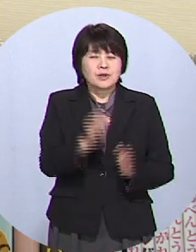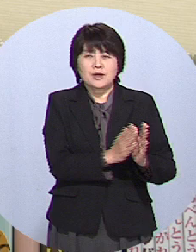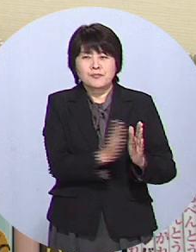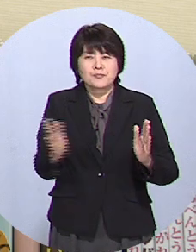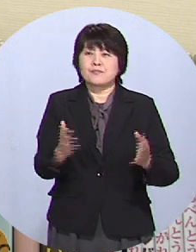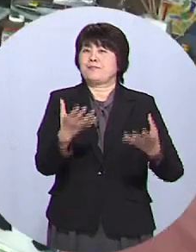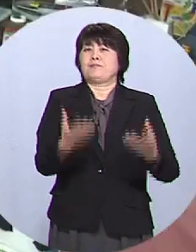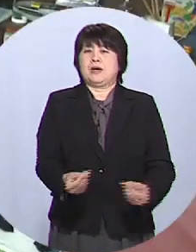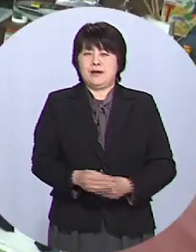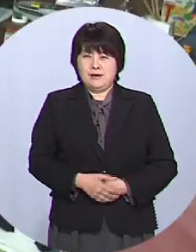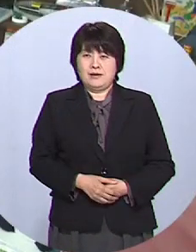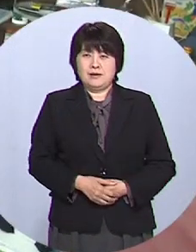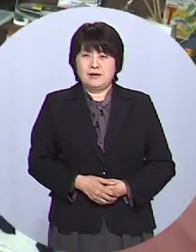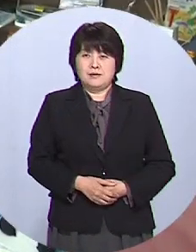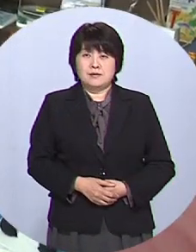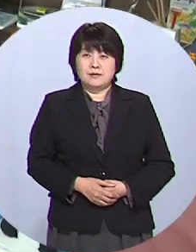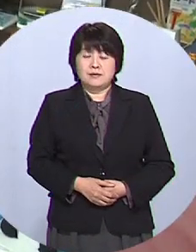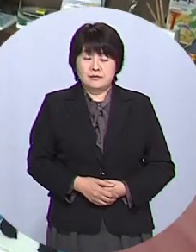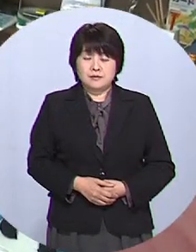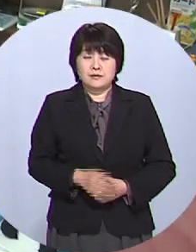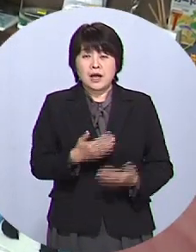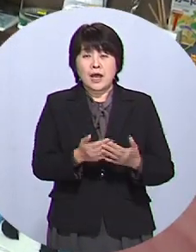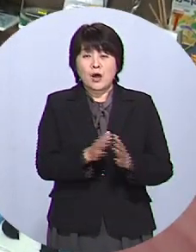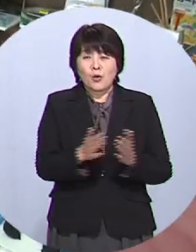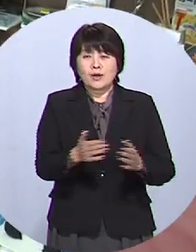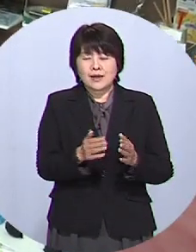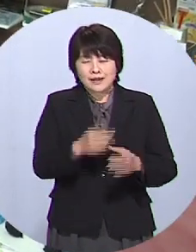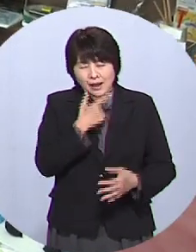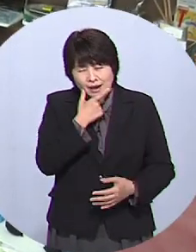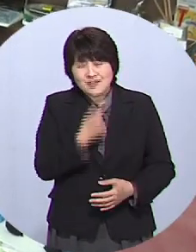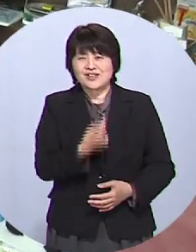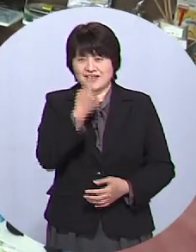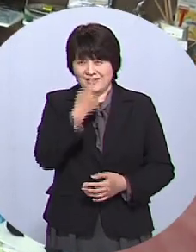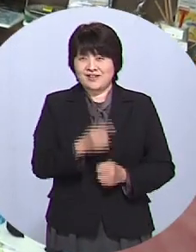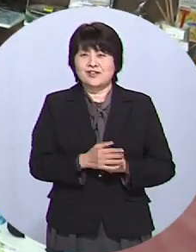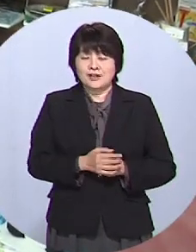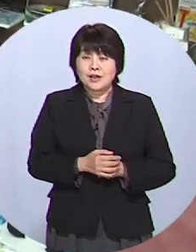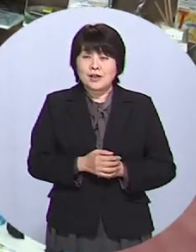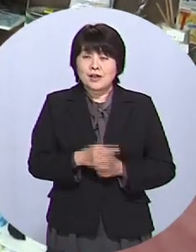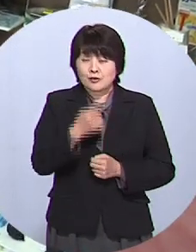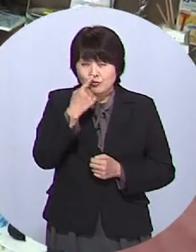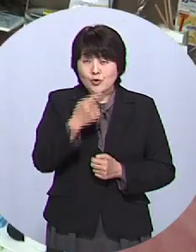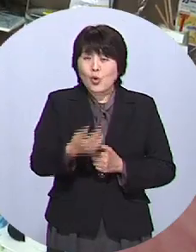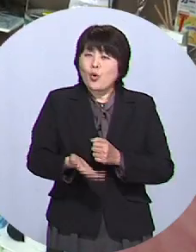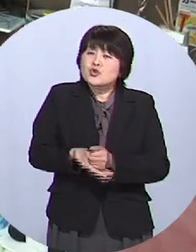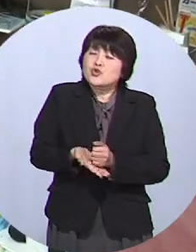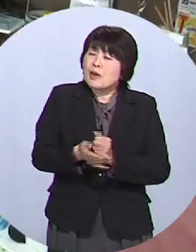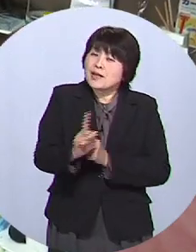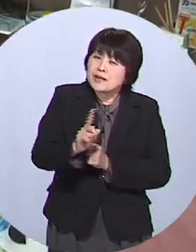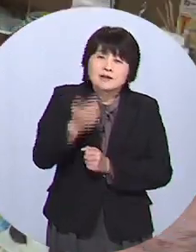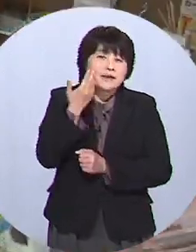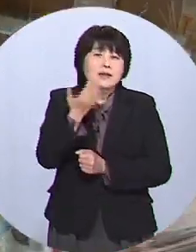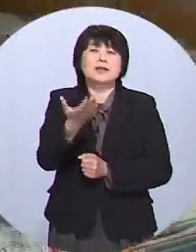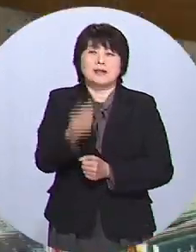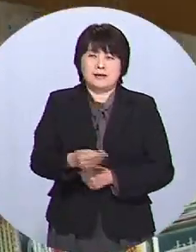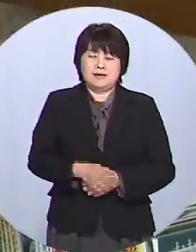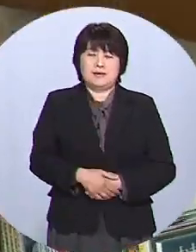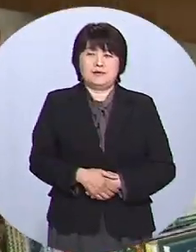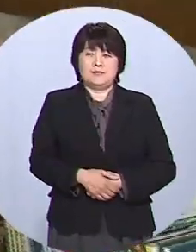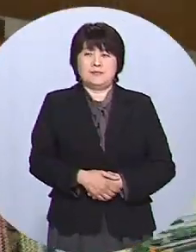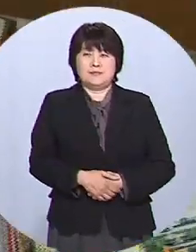。 絵本が大好きな私、ここで店長におすすめの絵本を教えていただき